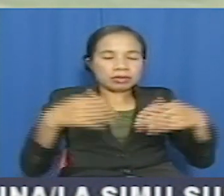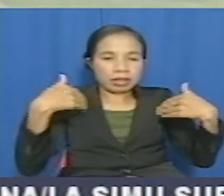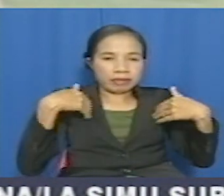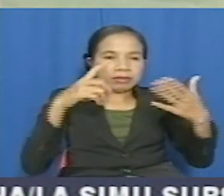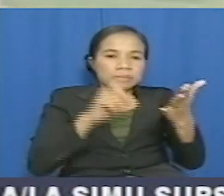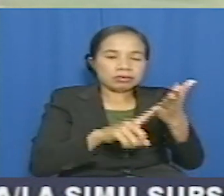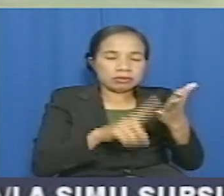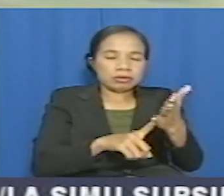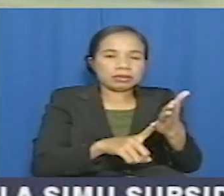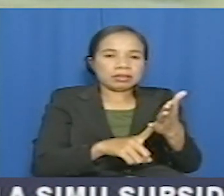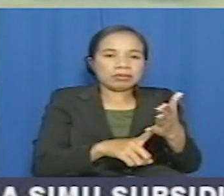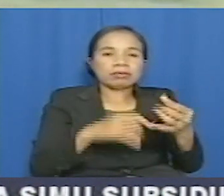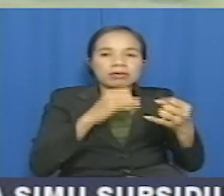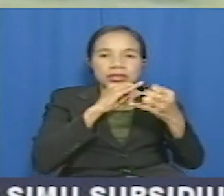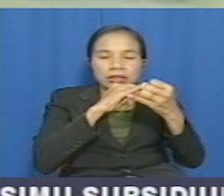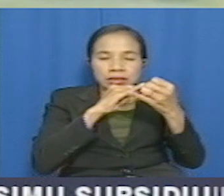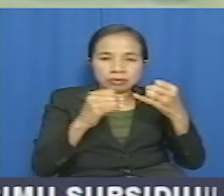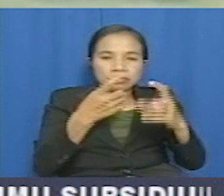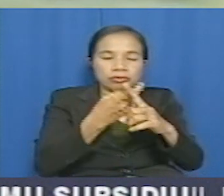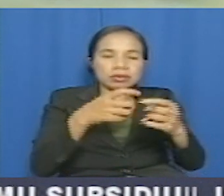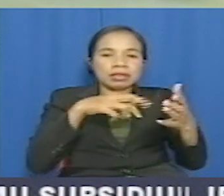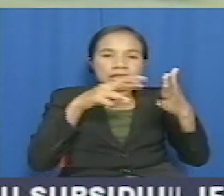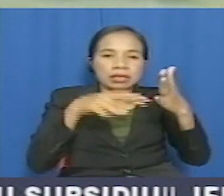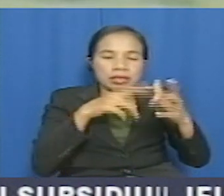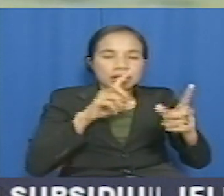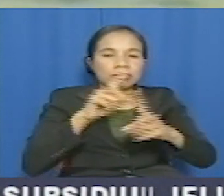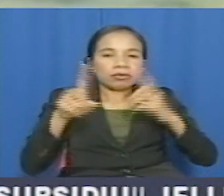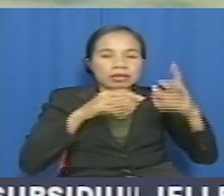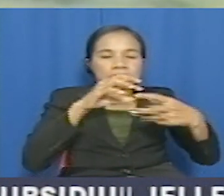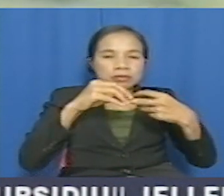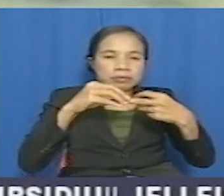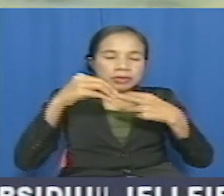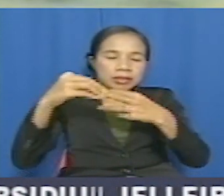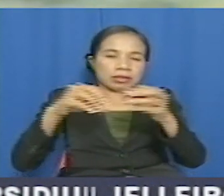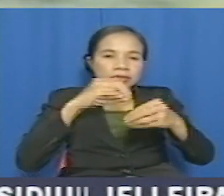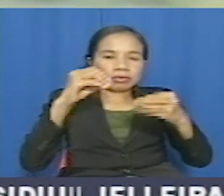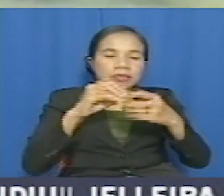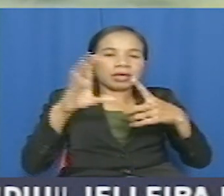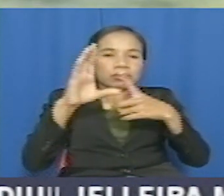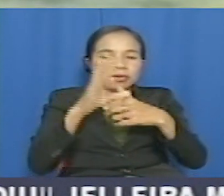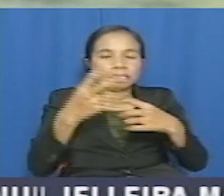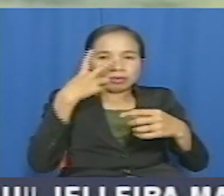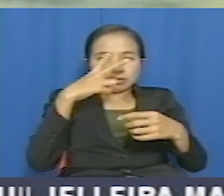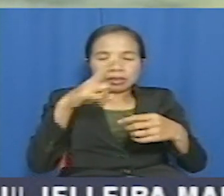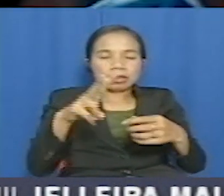de hane. I finalidade husi regulamentu ida ne, atu kolie liu konamba tarabandu i hanivel suku. Di hare